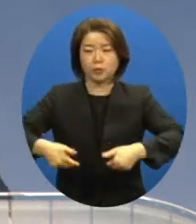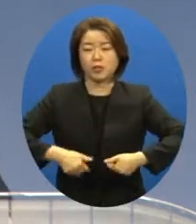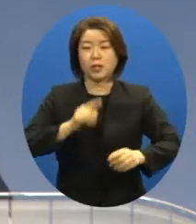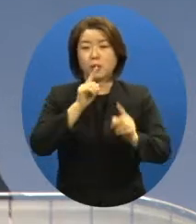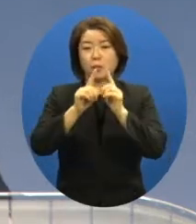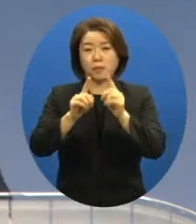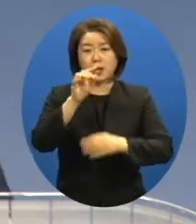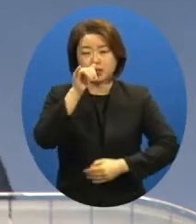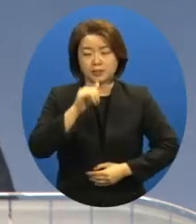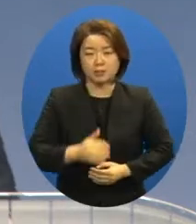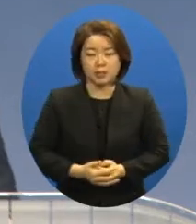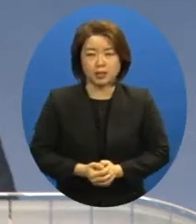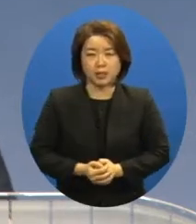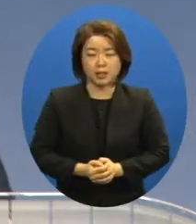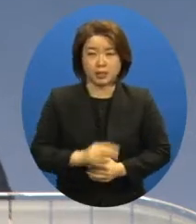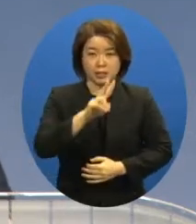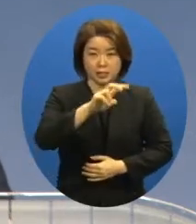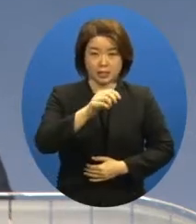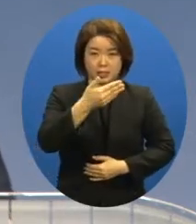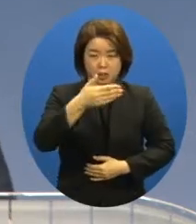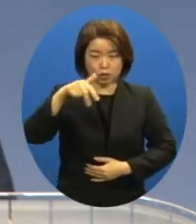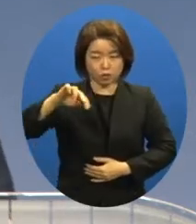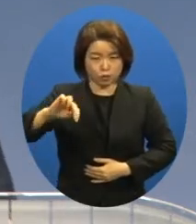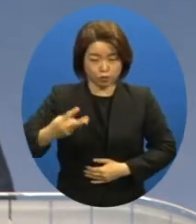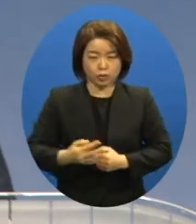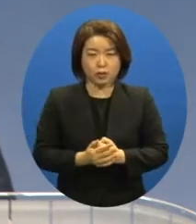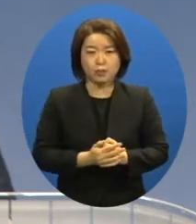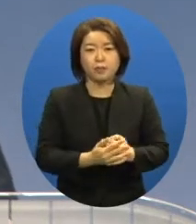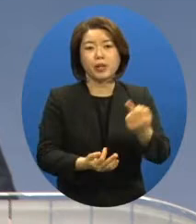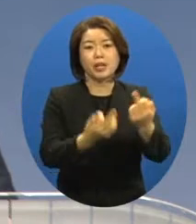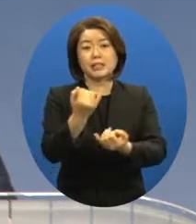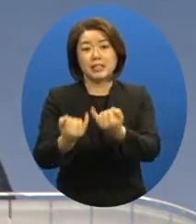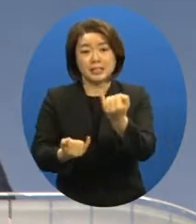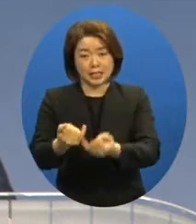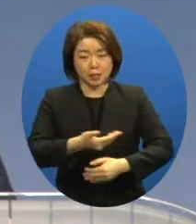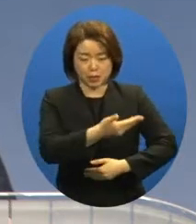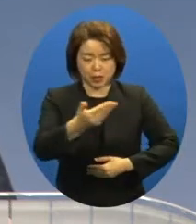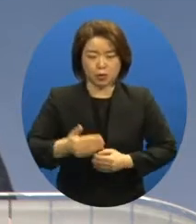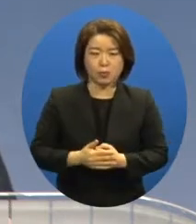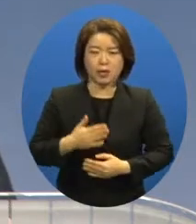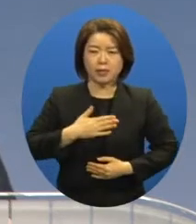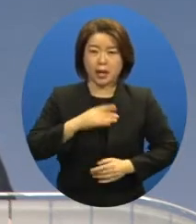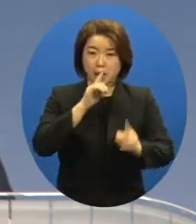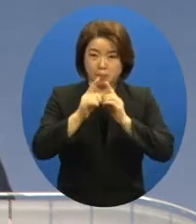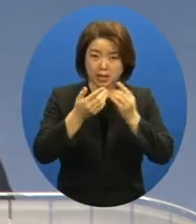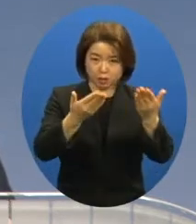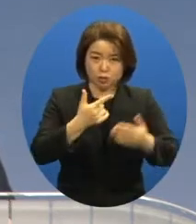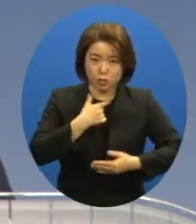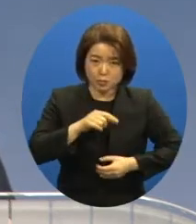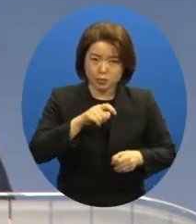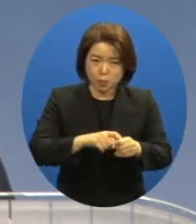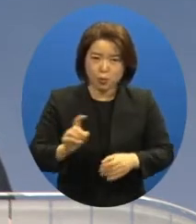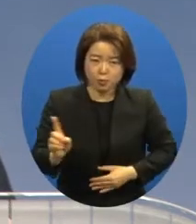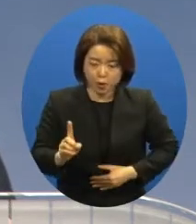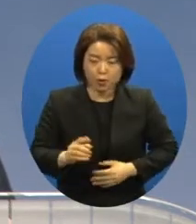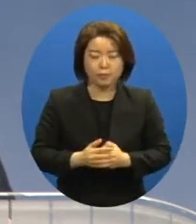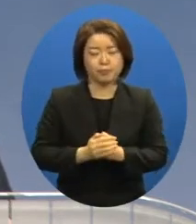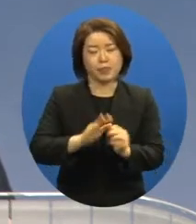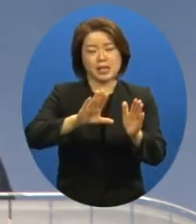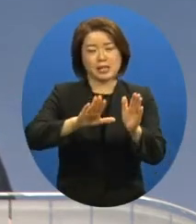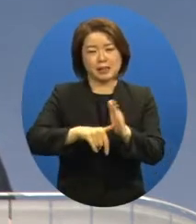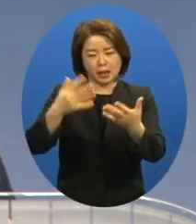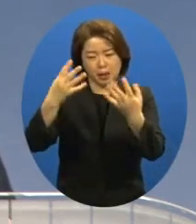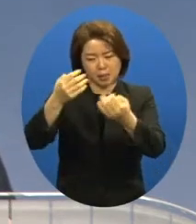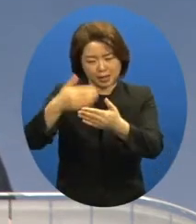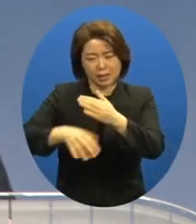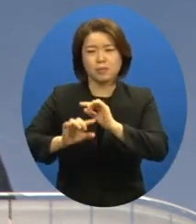있는 겁니다. 29절에 형제 자매 여러분, 내가 말하려는 것은 이것입니다. 때가 얼마 남지